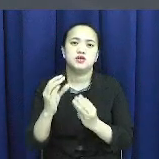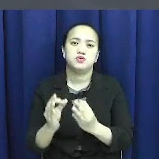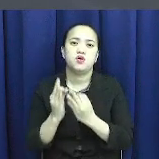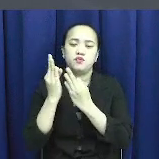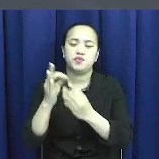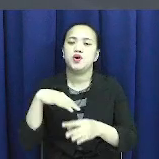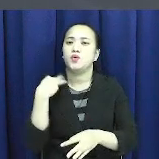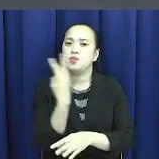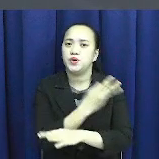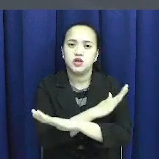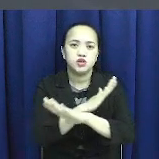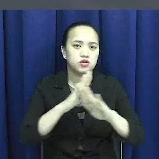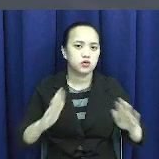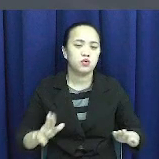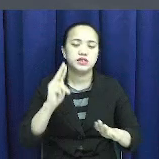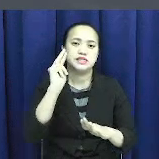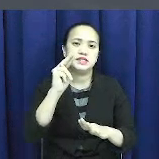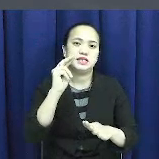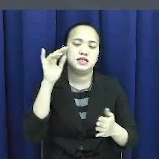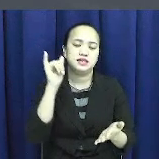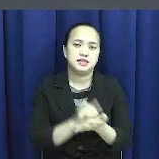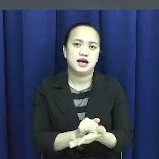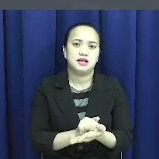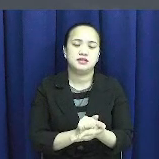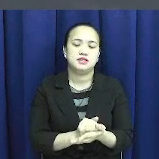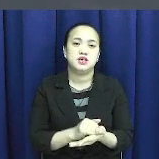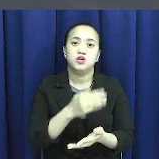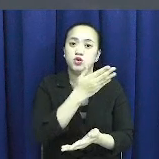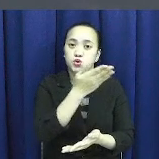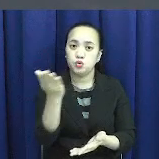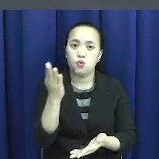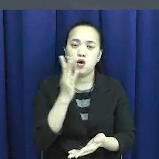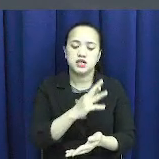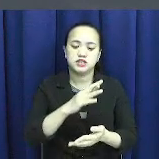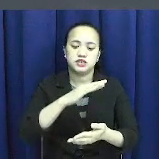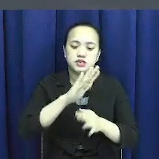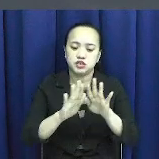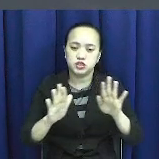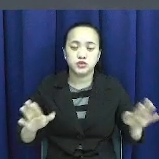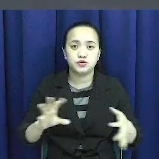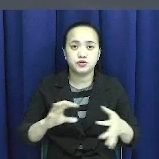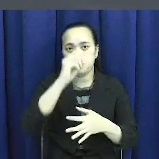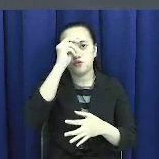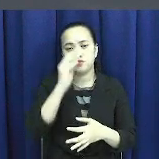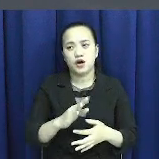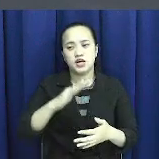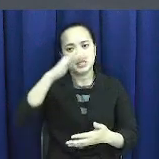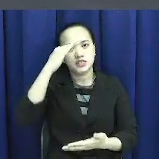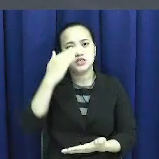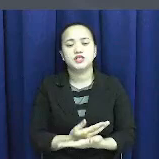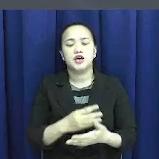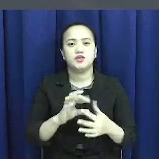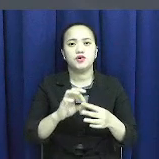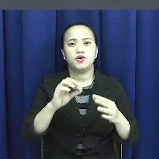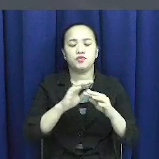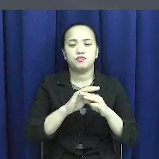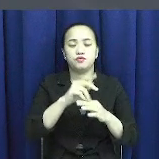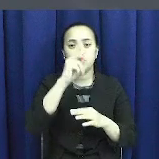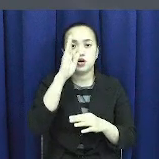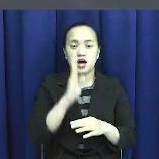na. You as a child of God, me as a child of God can offer something for